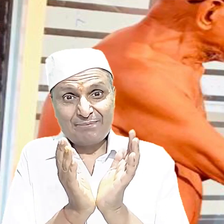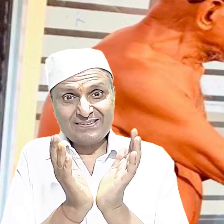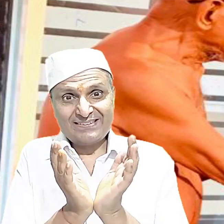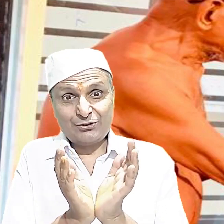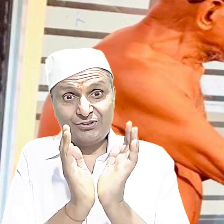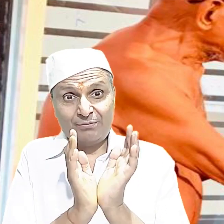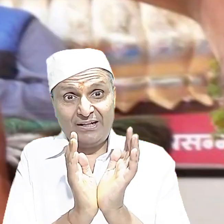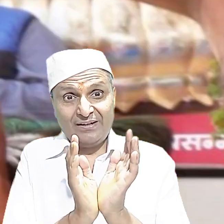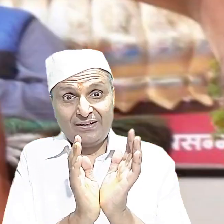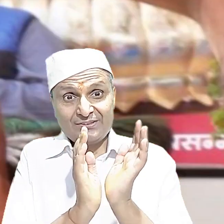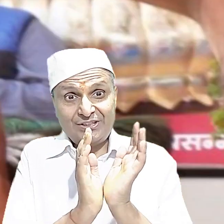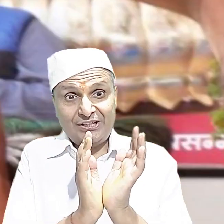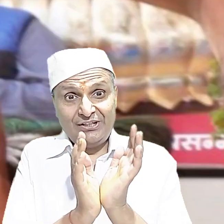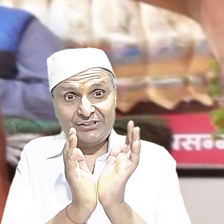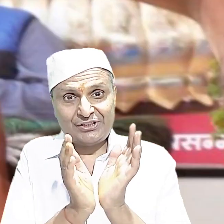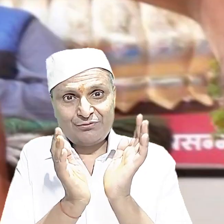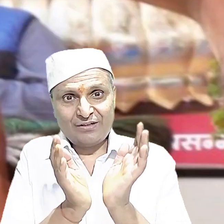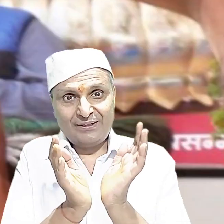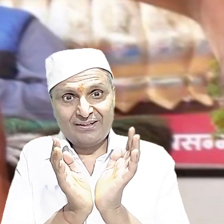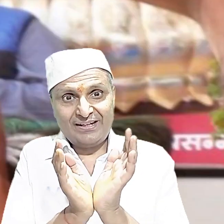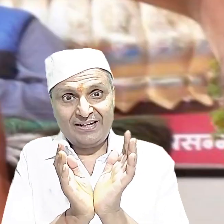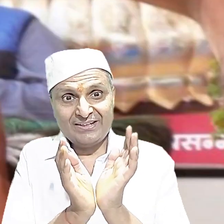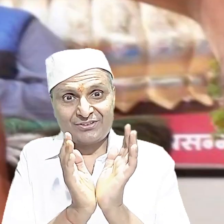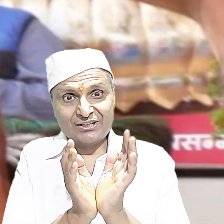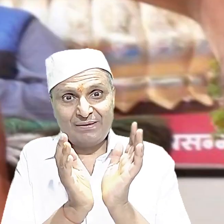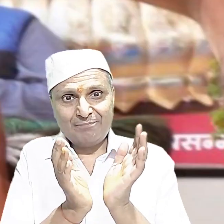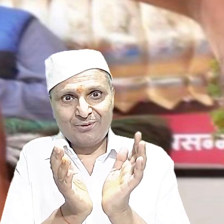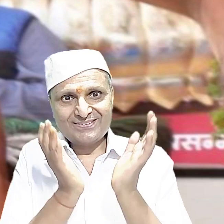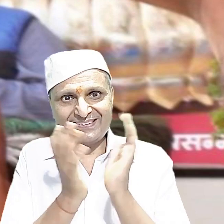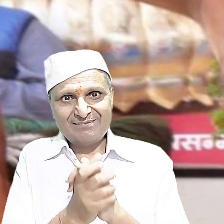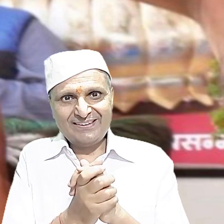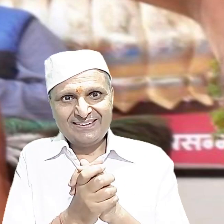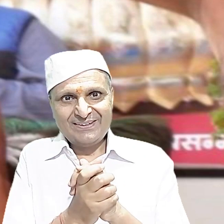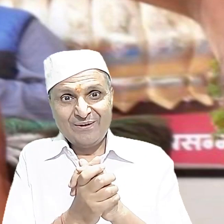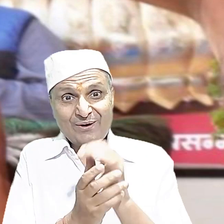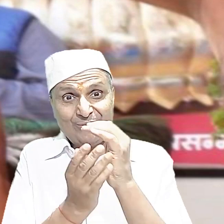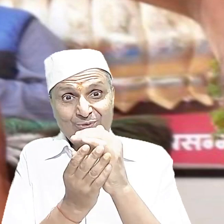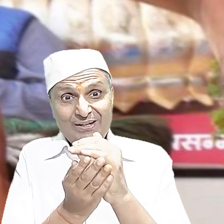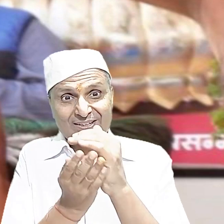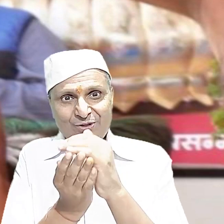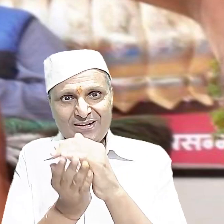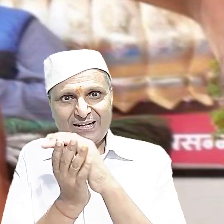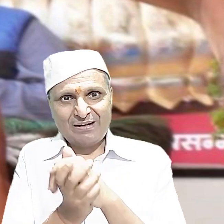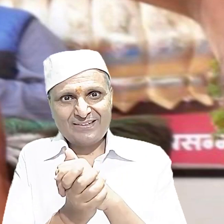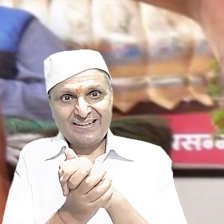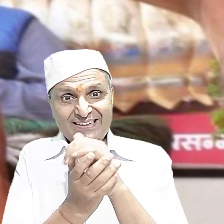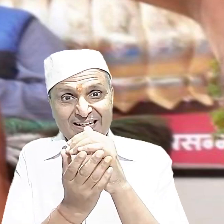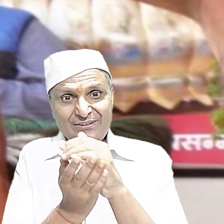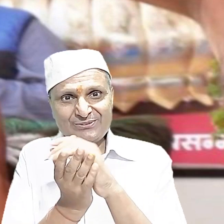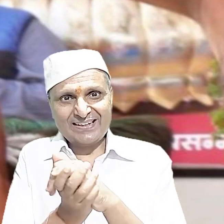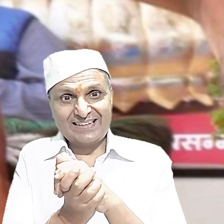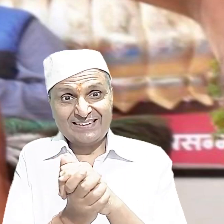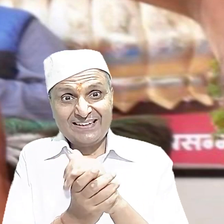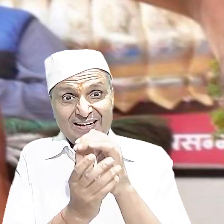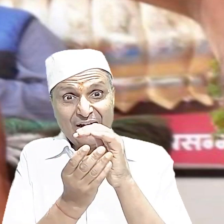आचार्य प्रसन्न साहब, जो इस समय सिंह निष्कृत वन भी कर रहे हैं साथ में मौन साधना भी, और उन्होंने यह सौभाग्य प्राप्त किया आचार्य